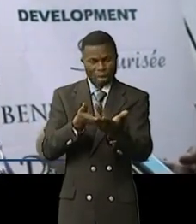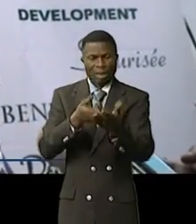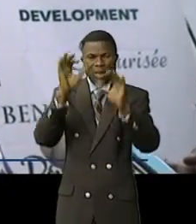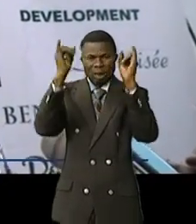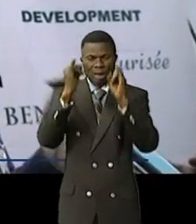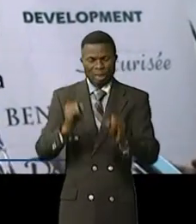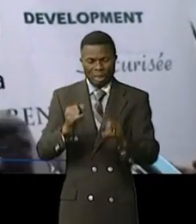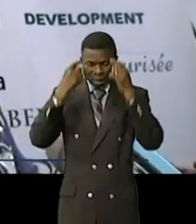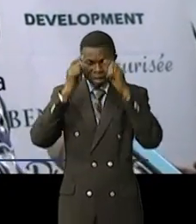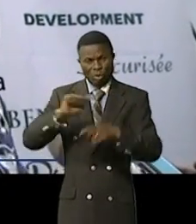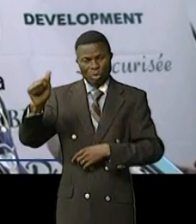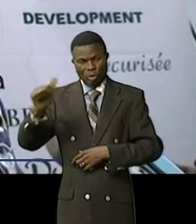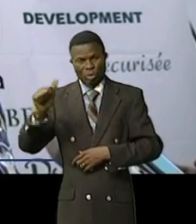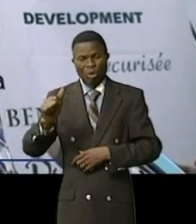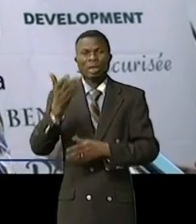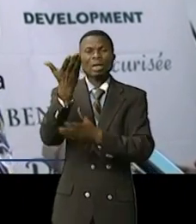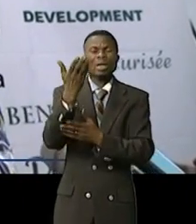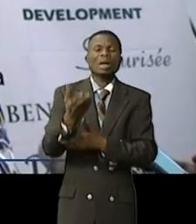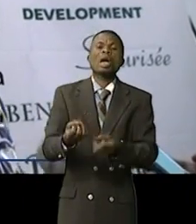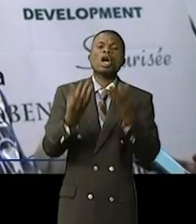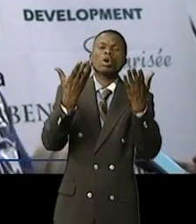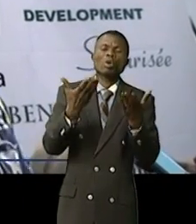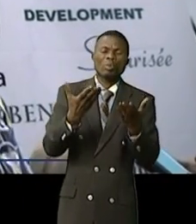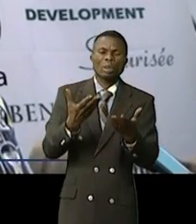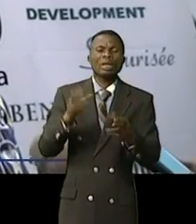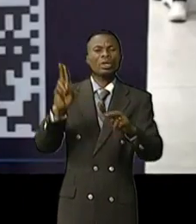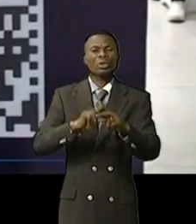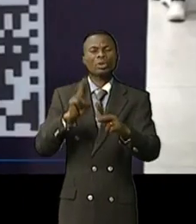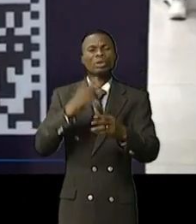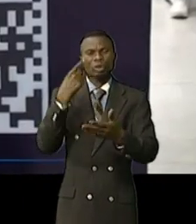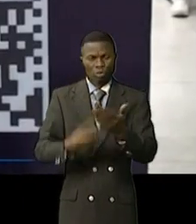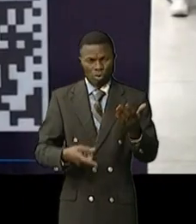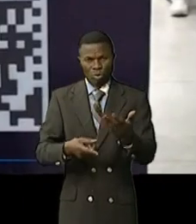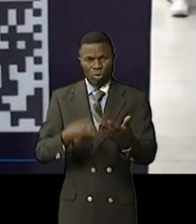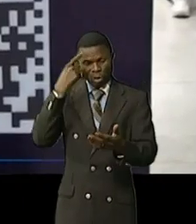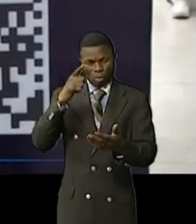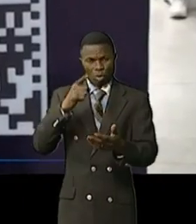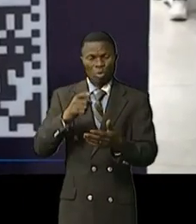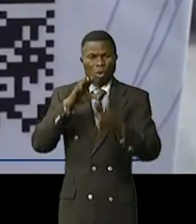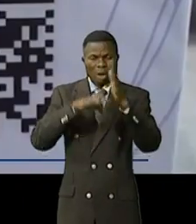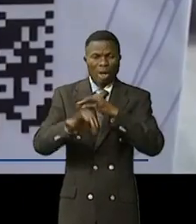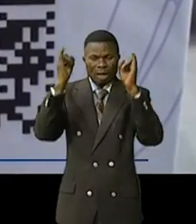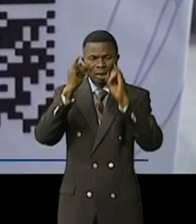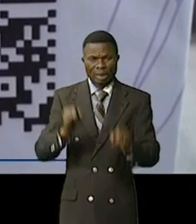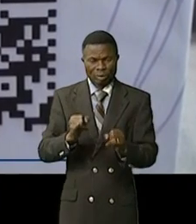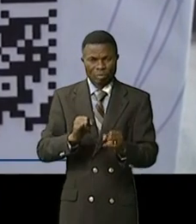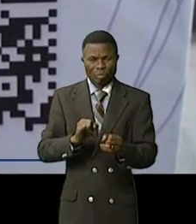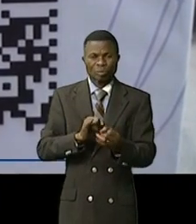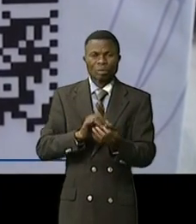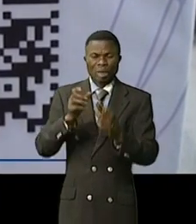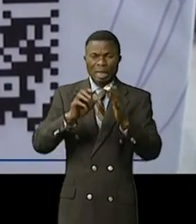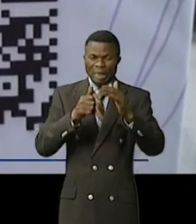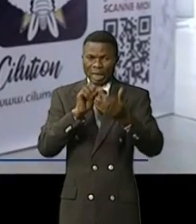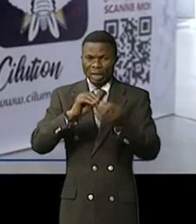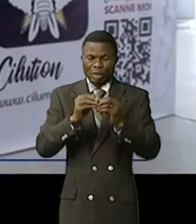de décider quelles sont les commandes qu'il veut bien servir et qu'il doit livrer. Pour y accéder, il faut scanner le code qui est là-bas,